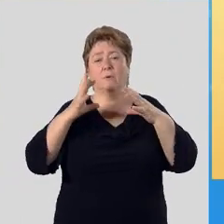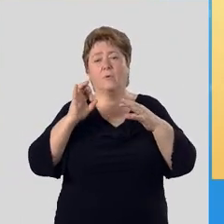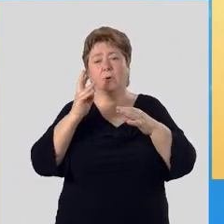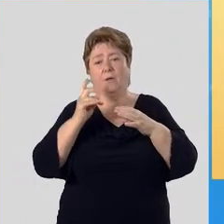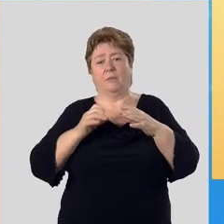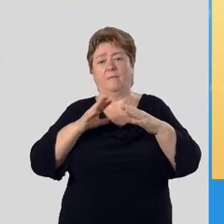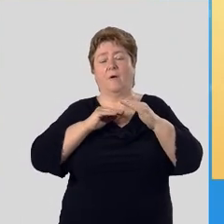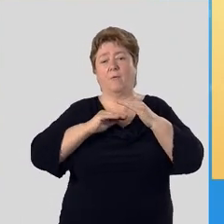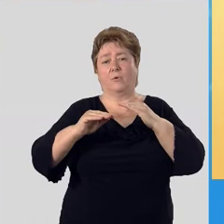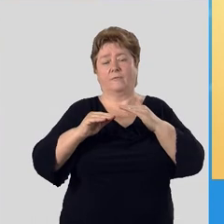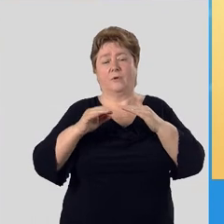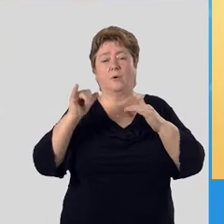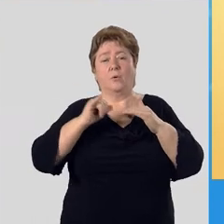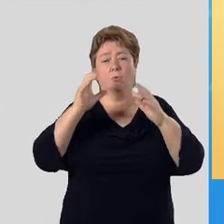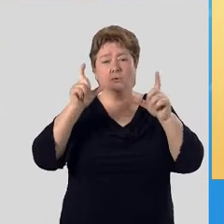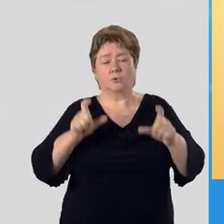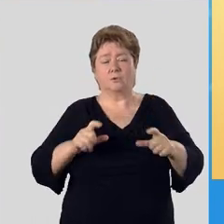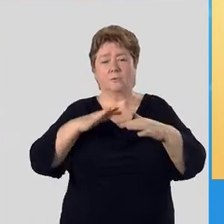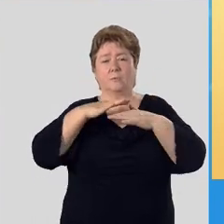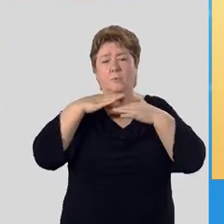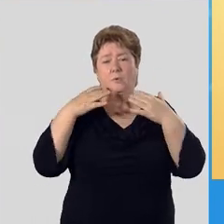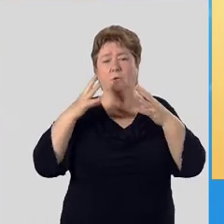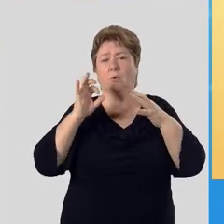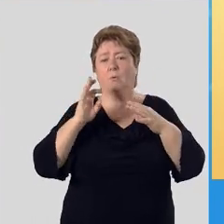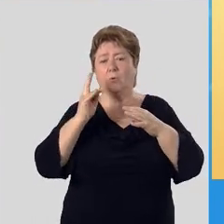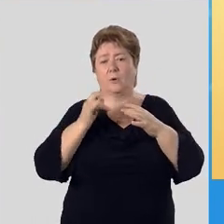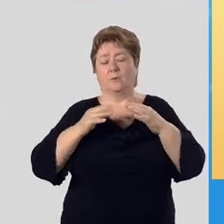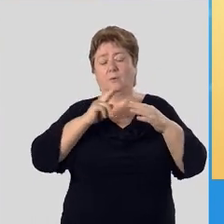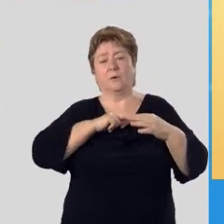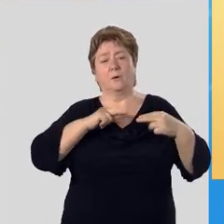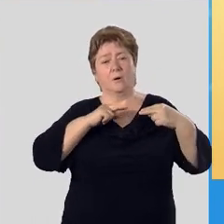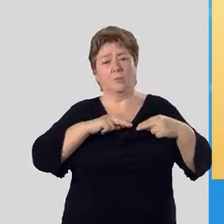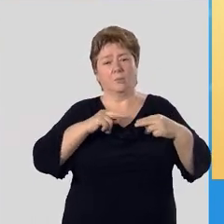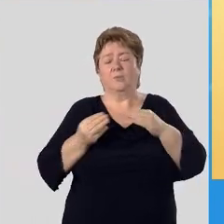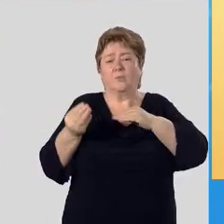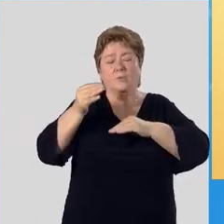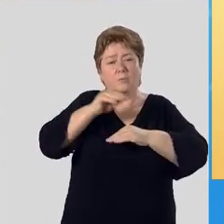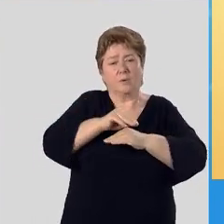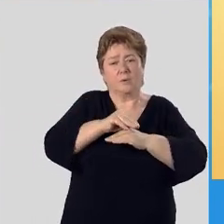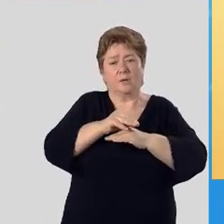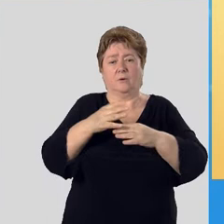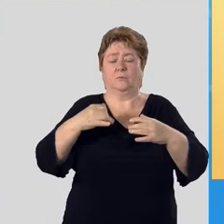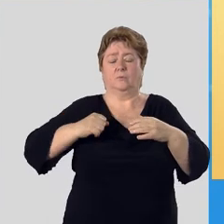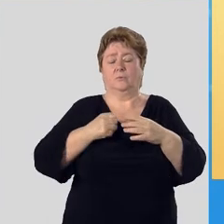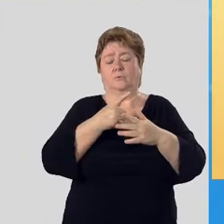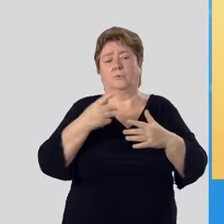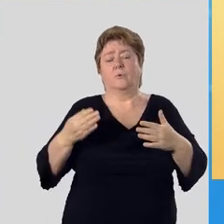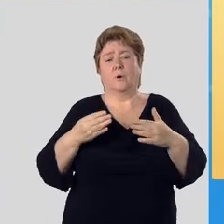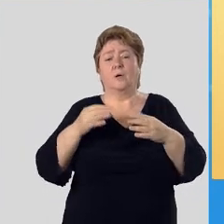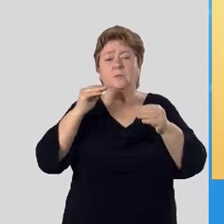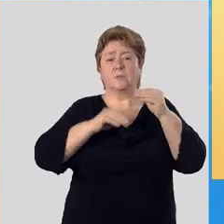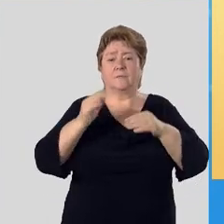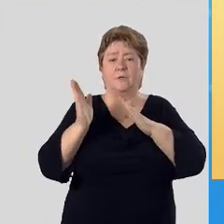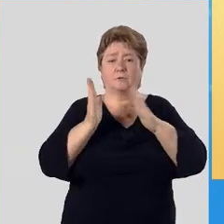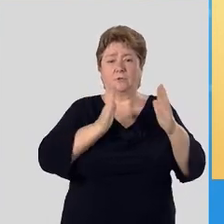уровня. У человека многие органы функционально дополняют друг друга, составляют